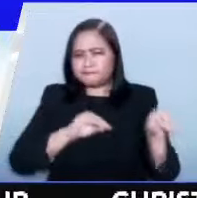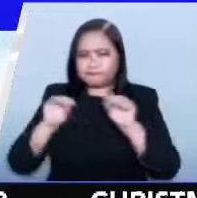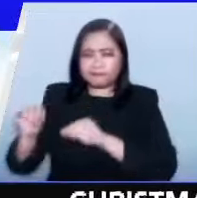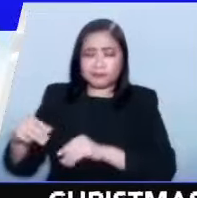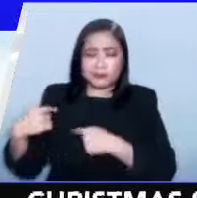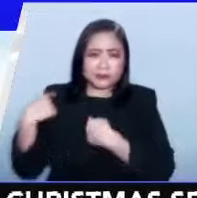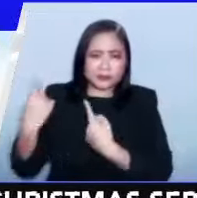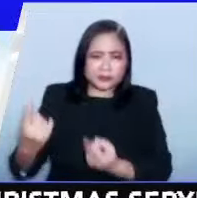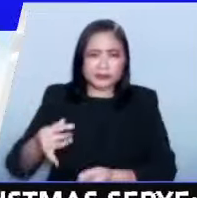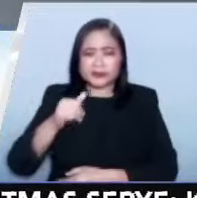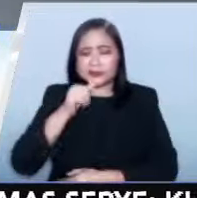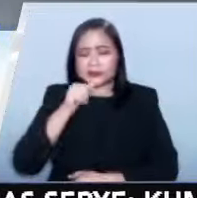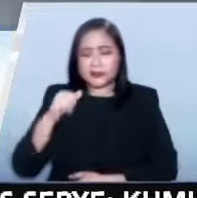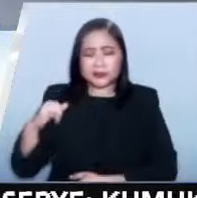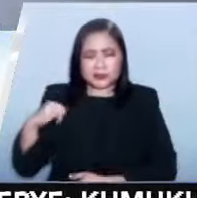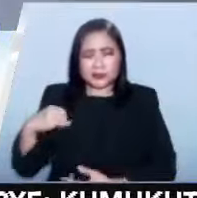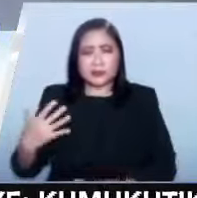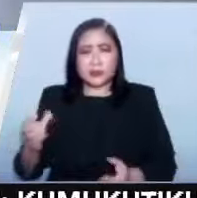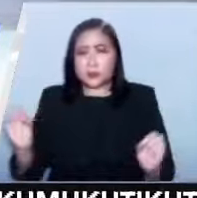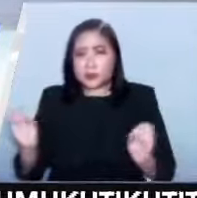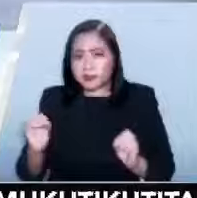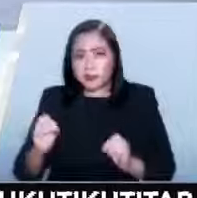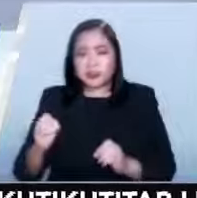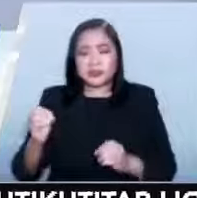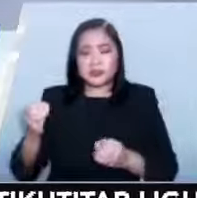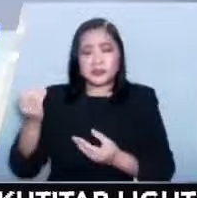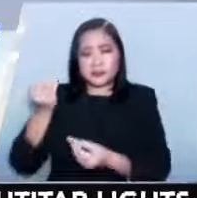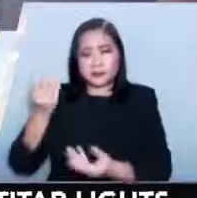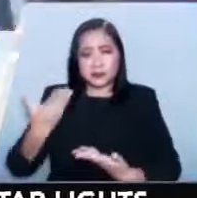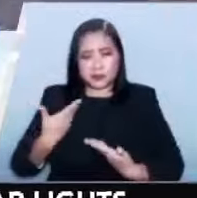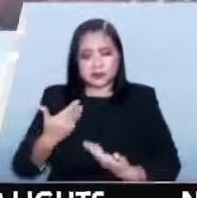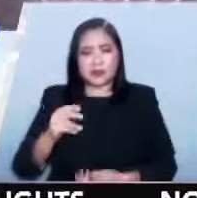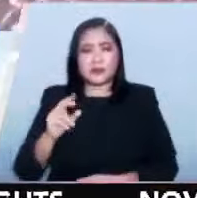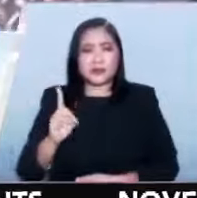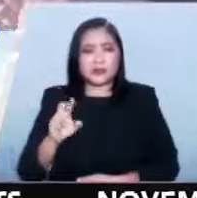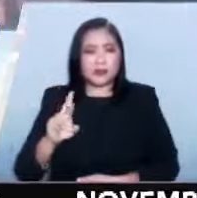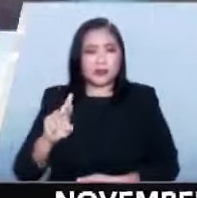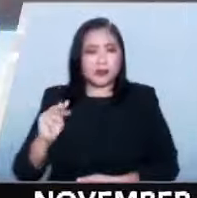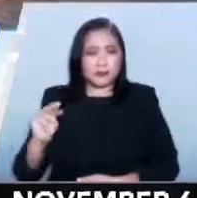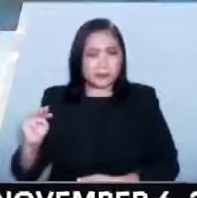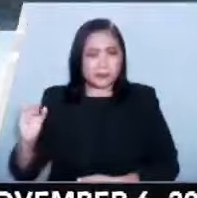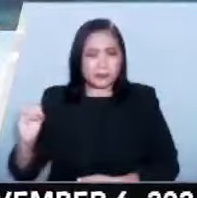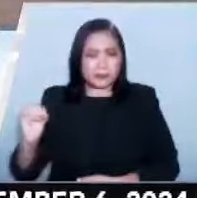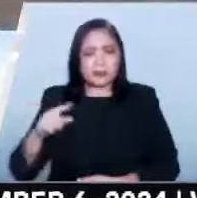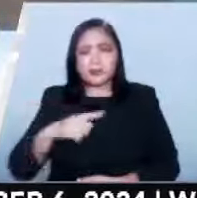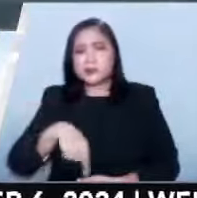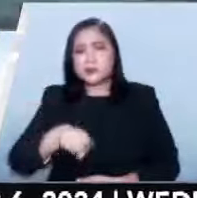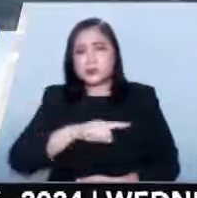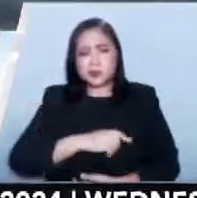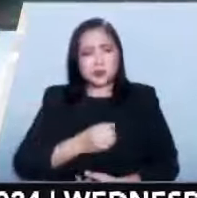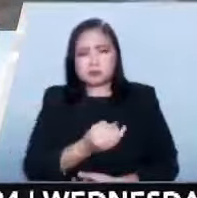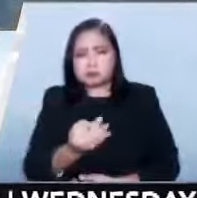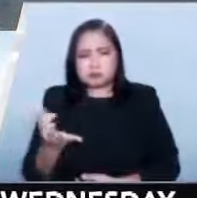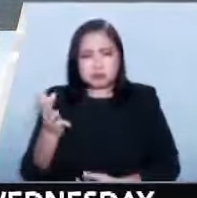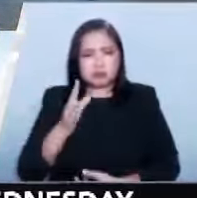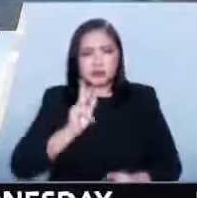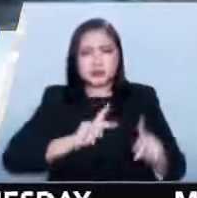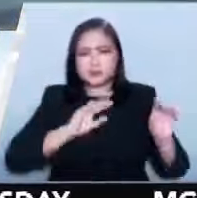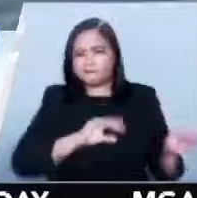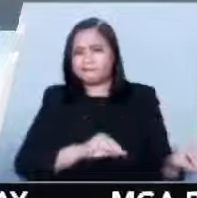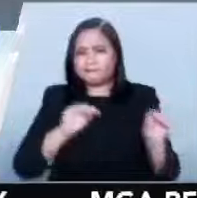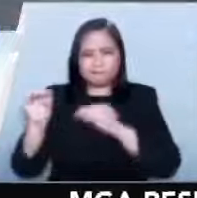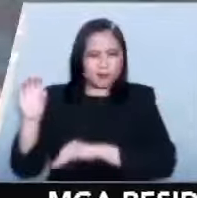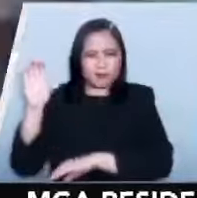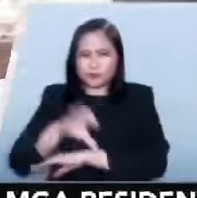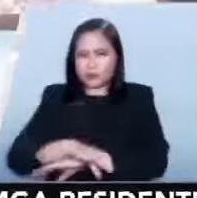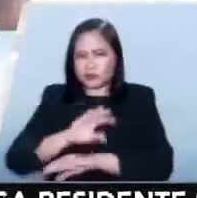reports from the mdr mos Opo Ilan na yung nailikas po nila sa kasalukuyan po eh kamusta ang